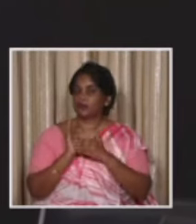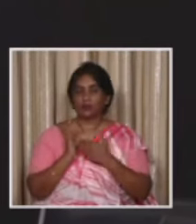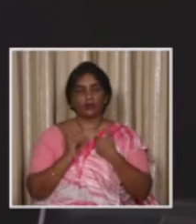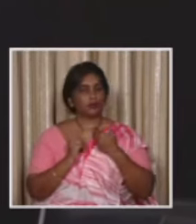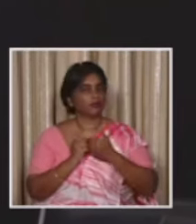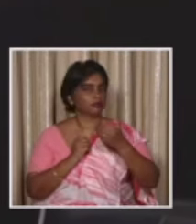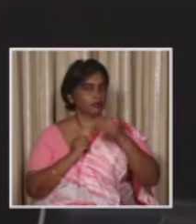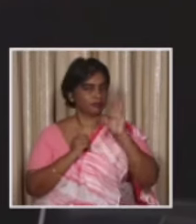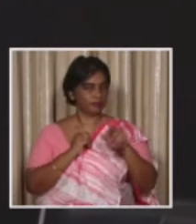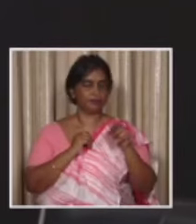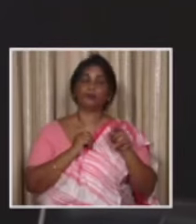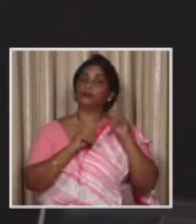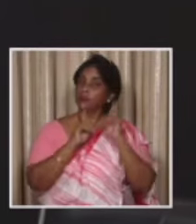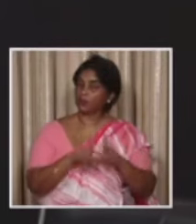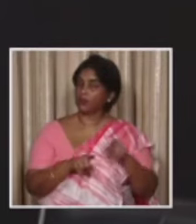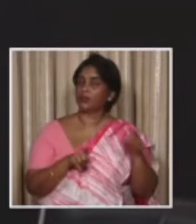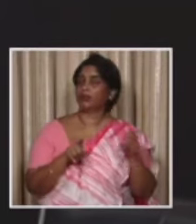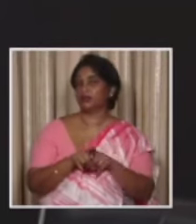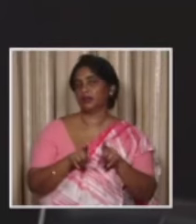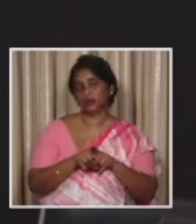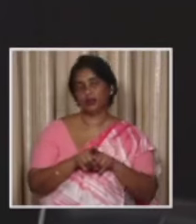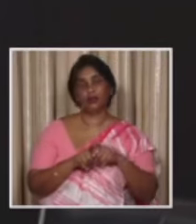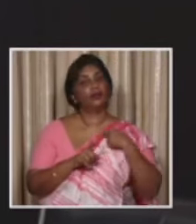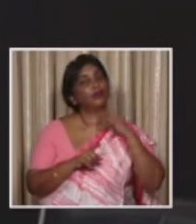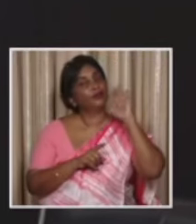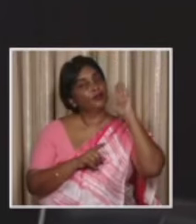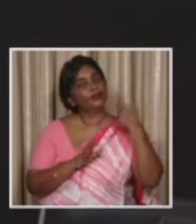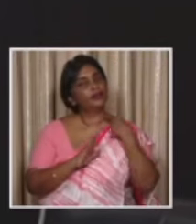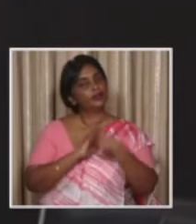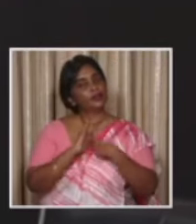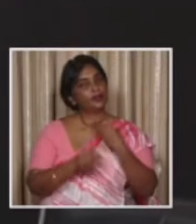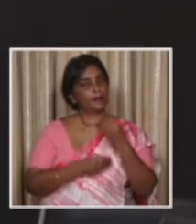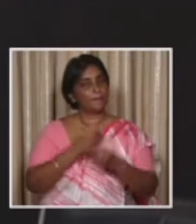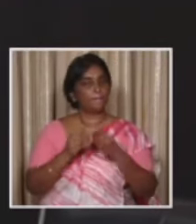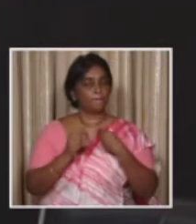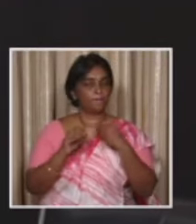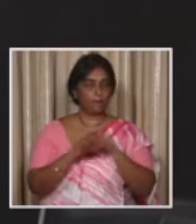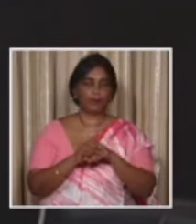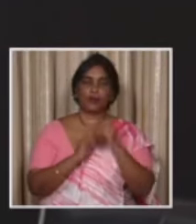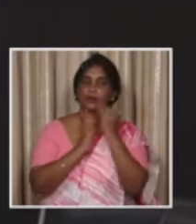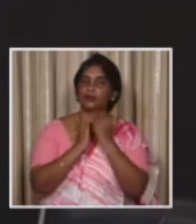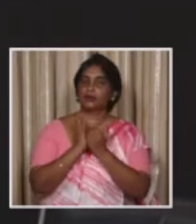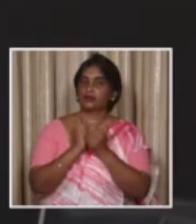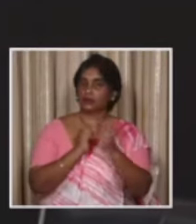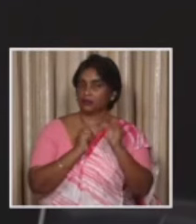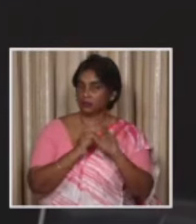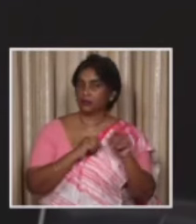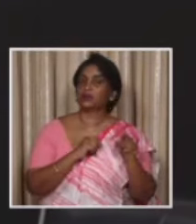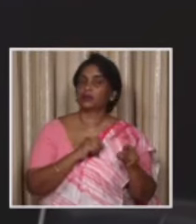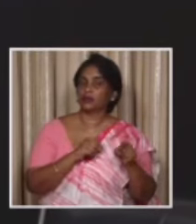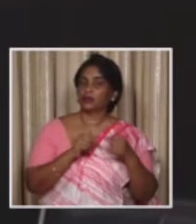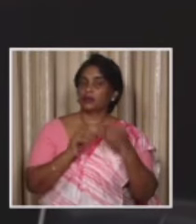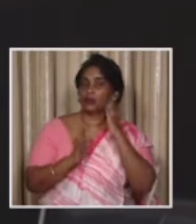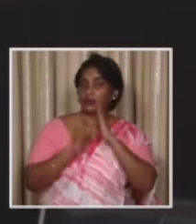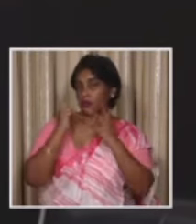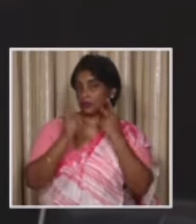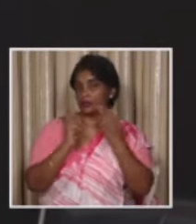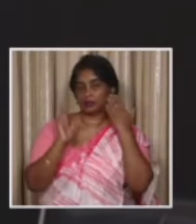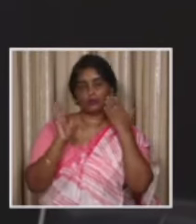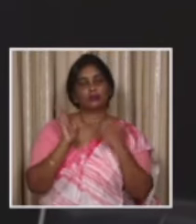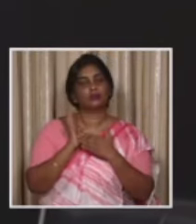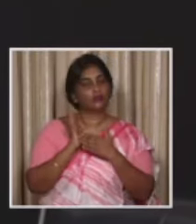ඉස්සරහට ගෙනිච්චා. ඒ වගේම තමයි විශේෂයෙන්ම අපේ රටේ නිෂ්පාදනය වැඩ කරන වැඩපිළිවෙල අපි ගෙනියන්න ඕන. දැන් මේ සංචාරක